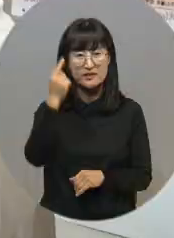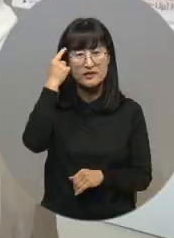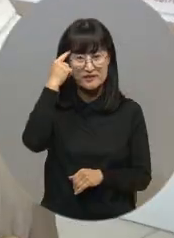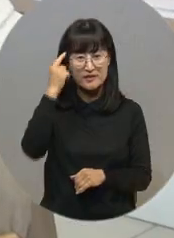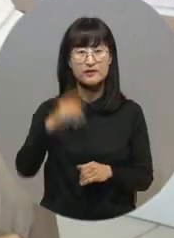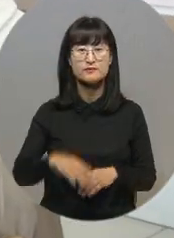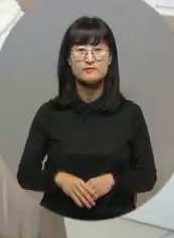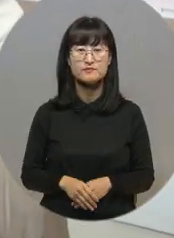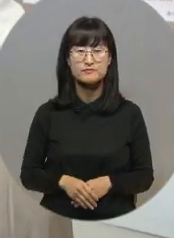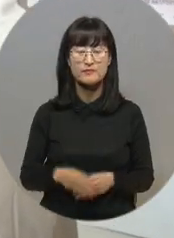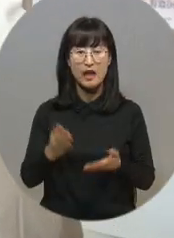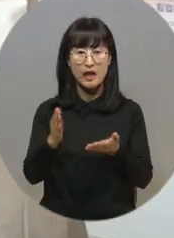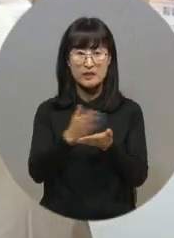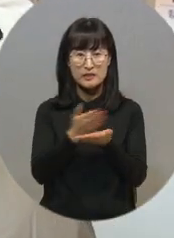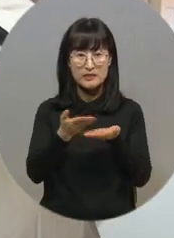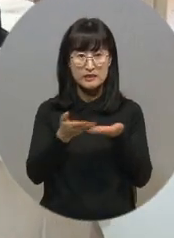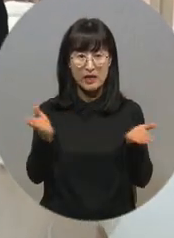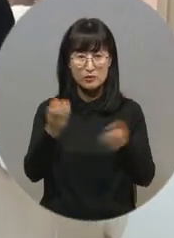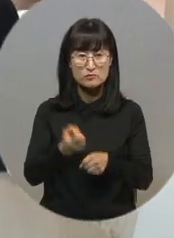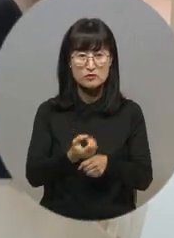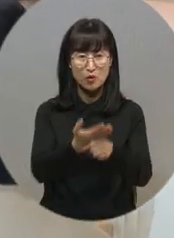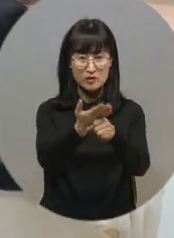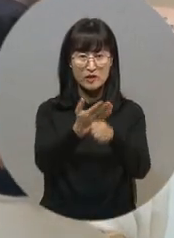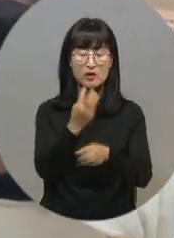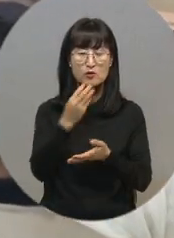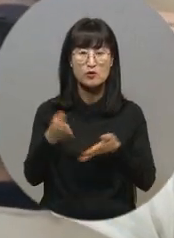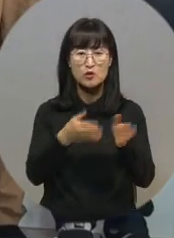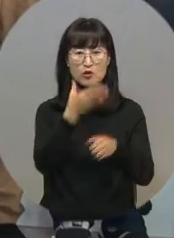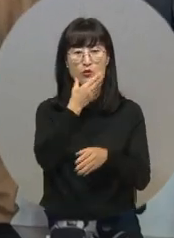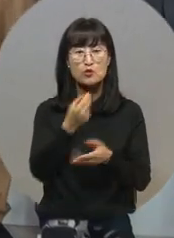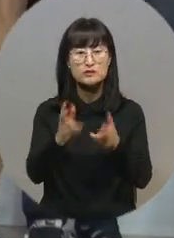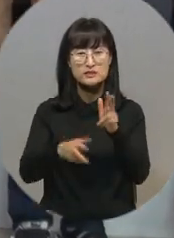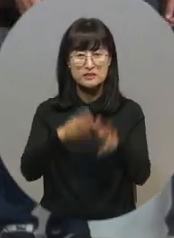생각합니다. 나눔 전달식에는 경기도 복지사업과